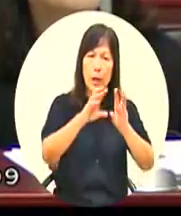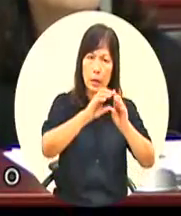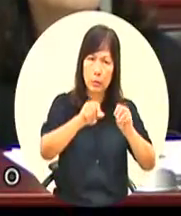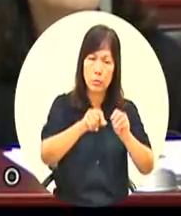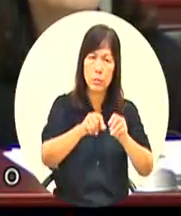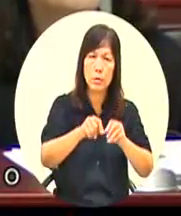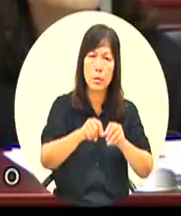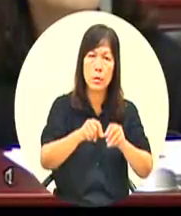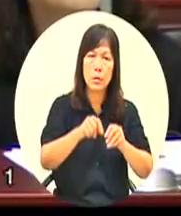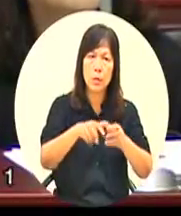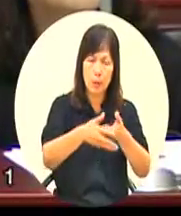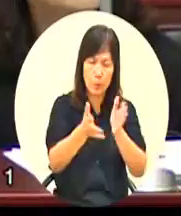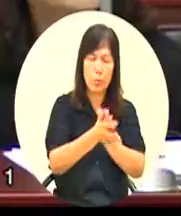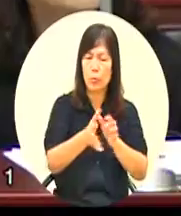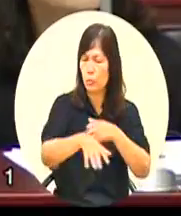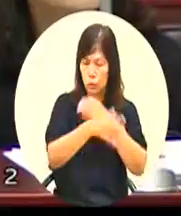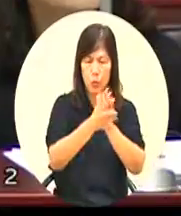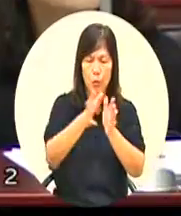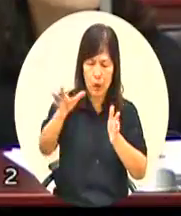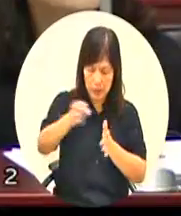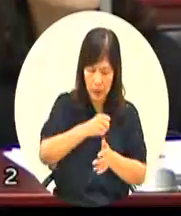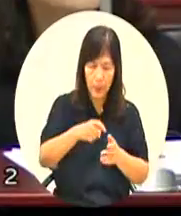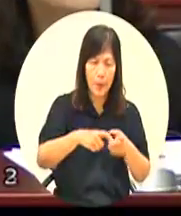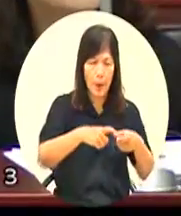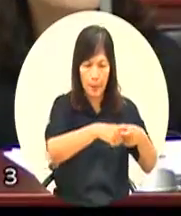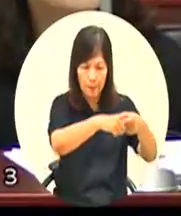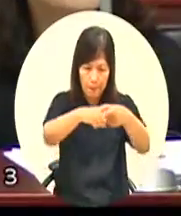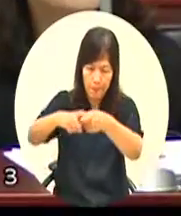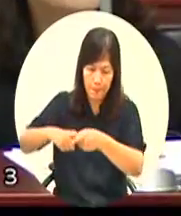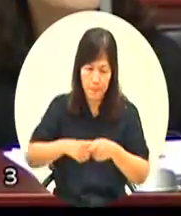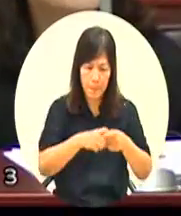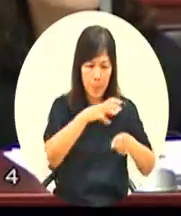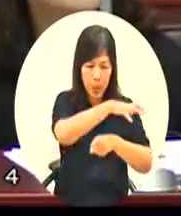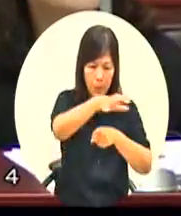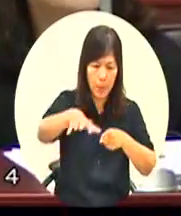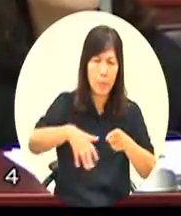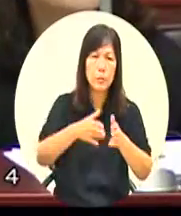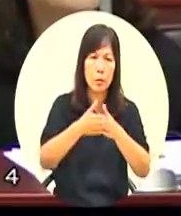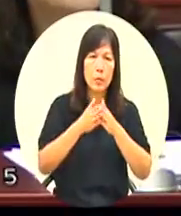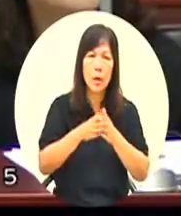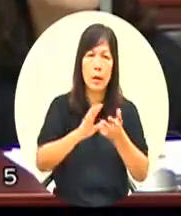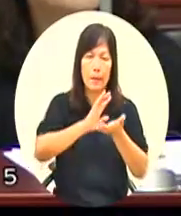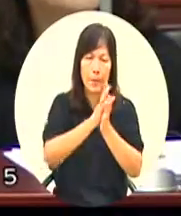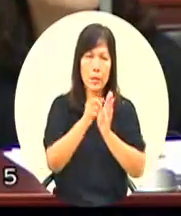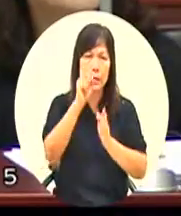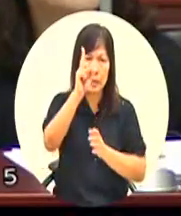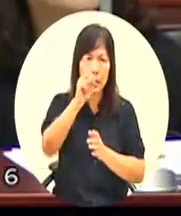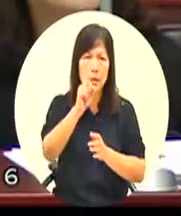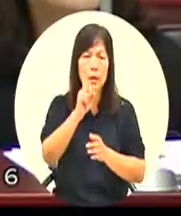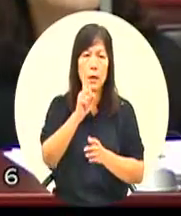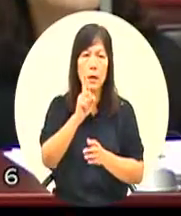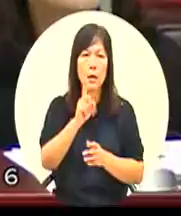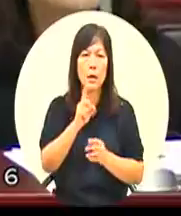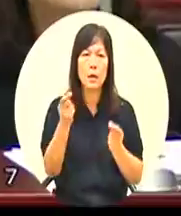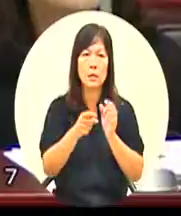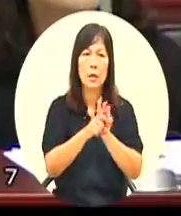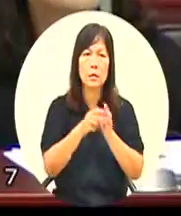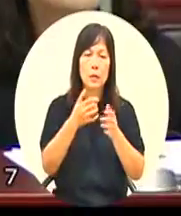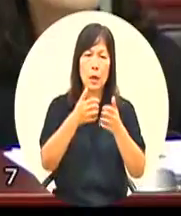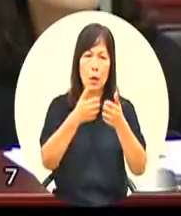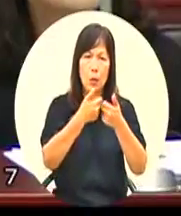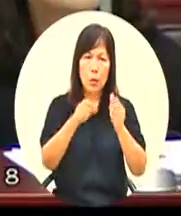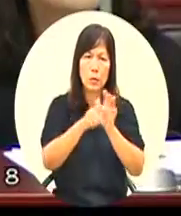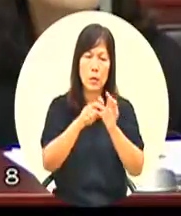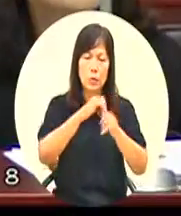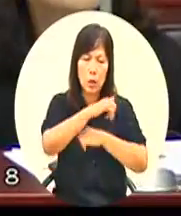都能够取得，然后去串联整个旧城周边的环境，然后去营造一个就像那个委员说的哦，生